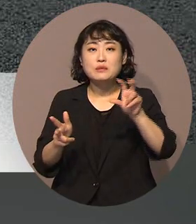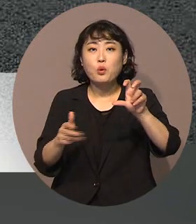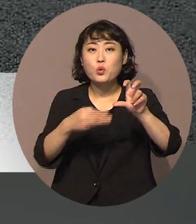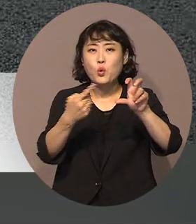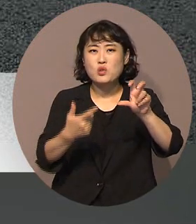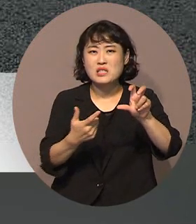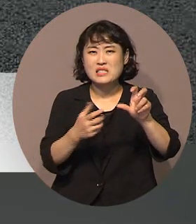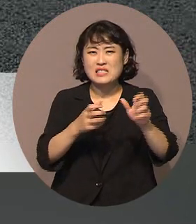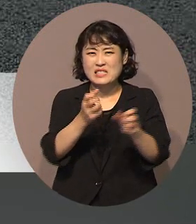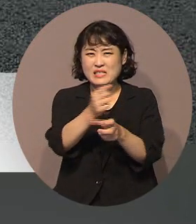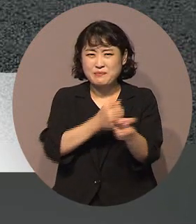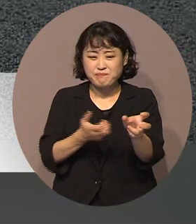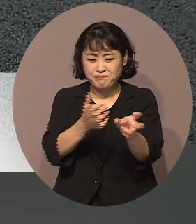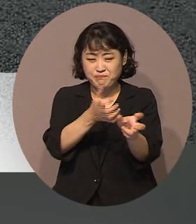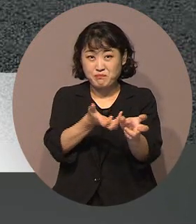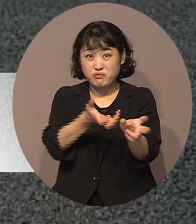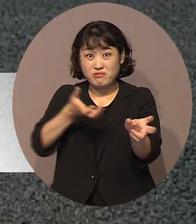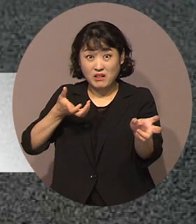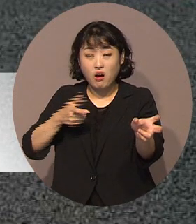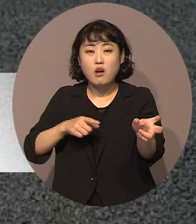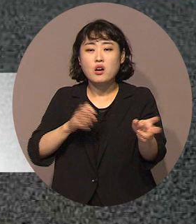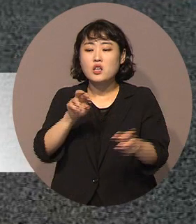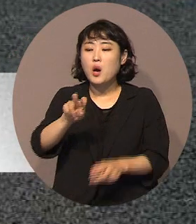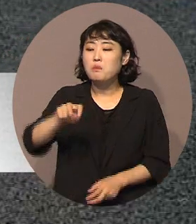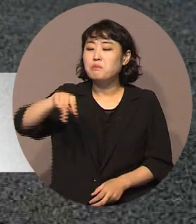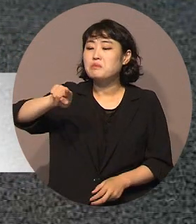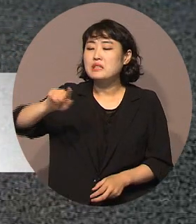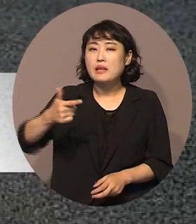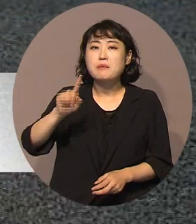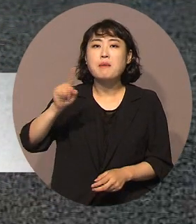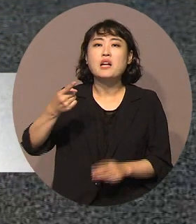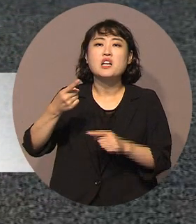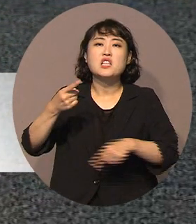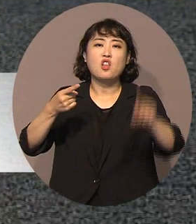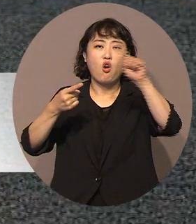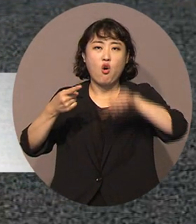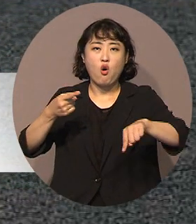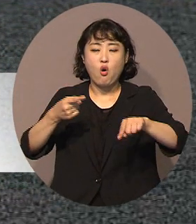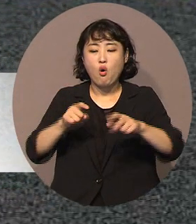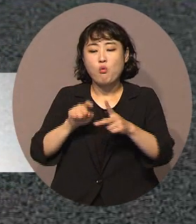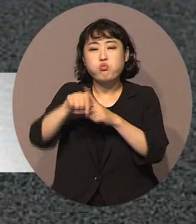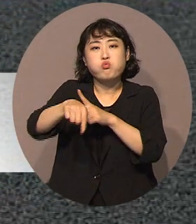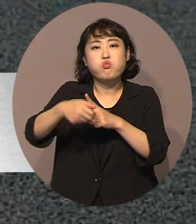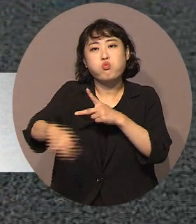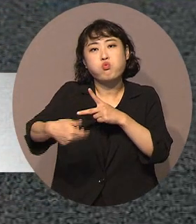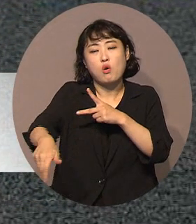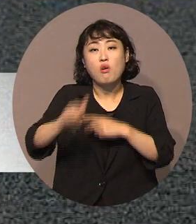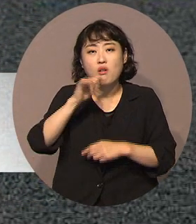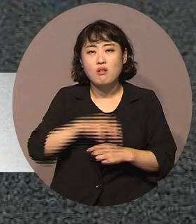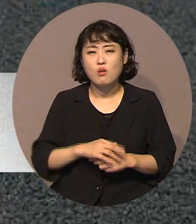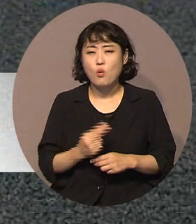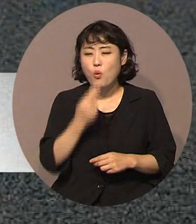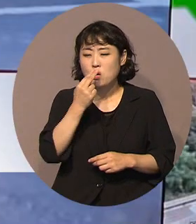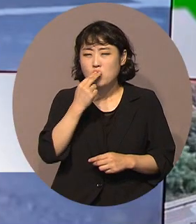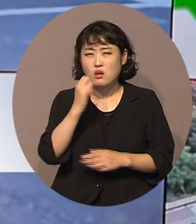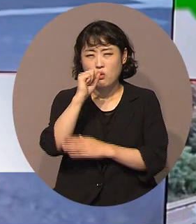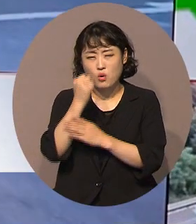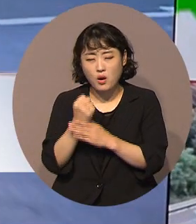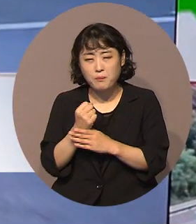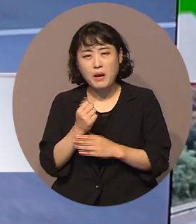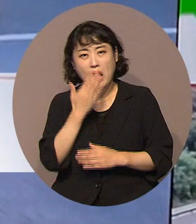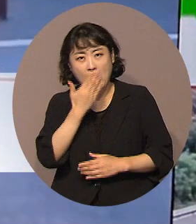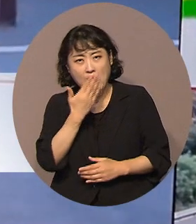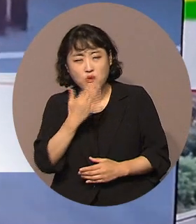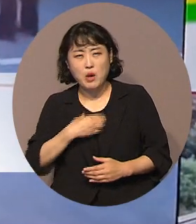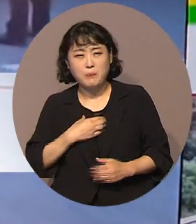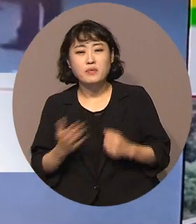화물차에서 염산 100리터 가량이 노출됐습니다 소방과 경찰 등은 공기 중 오염 가능성 등을